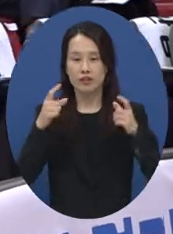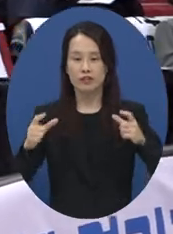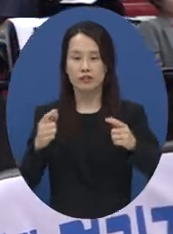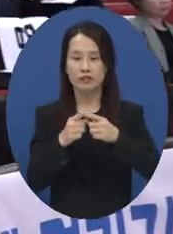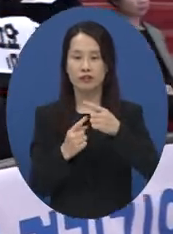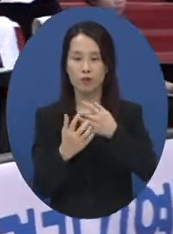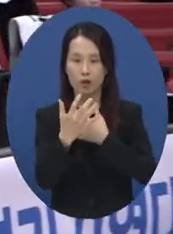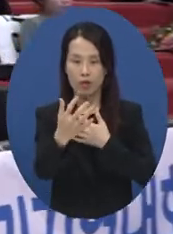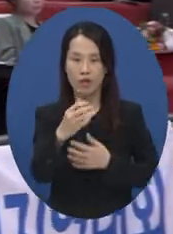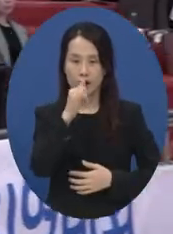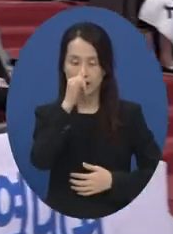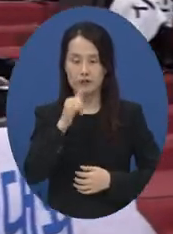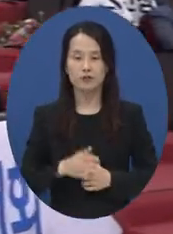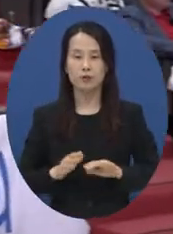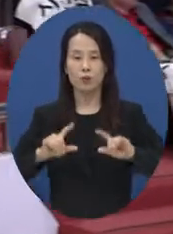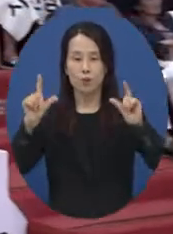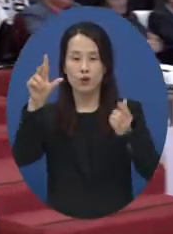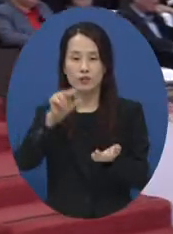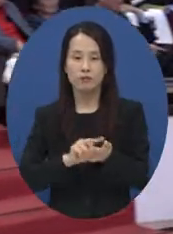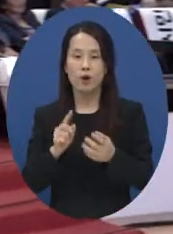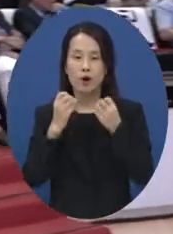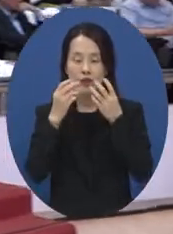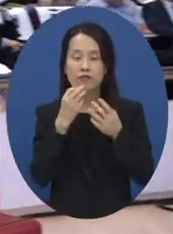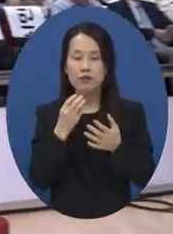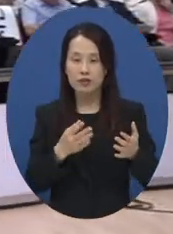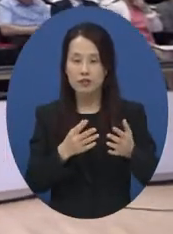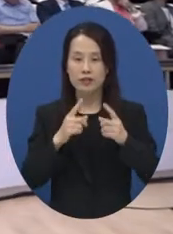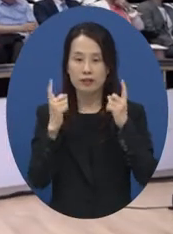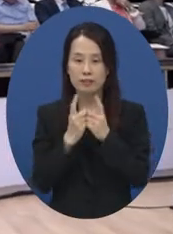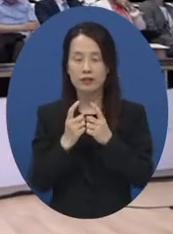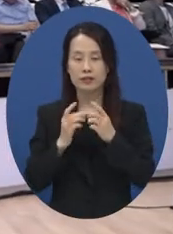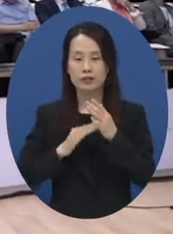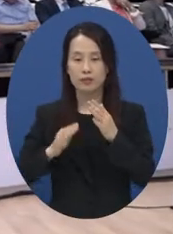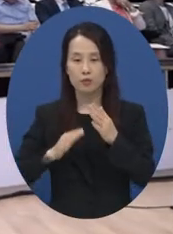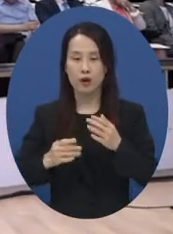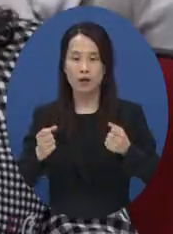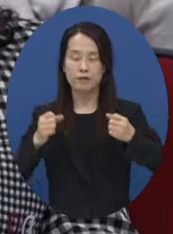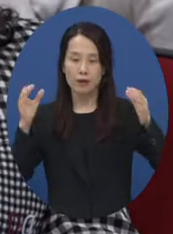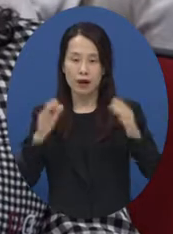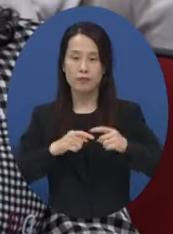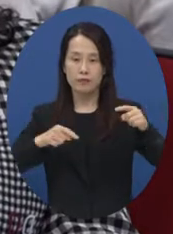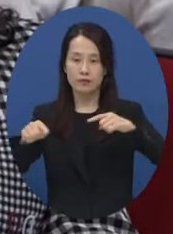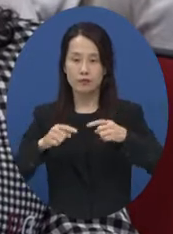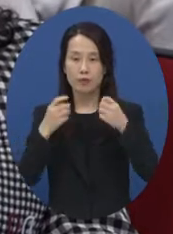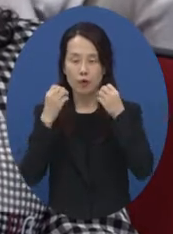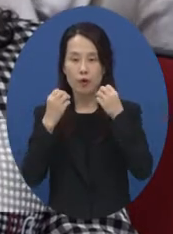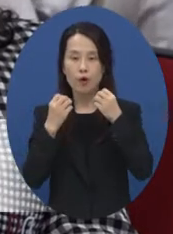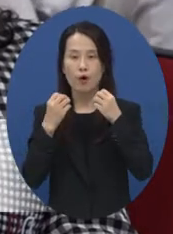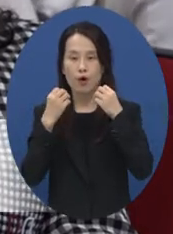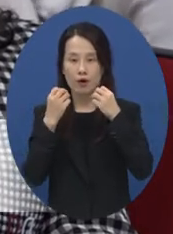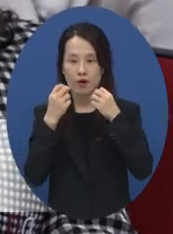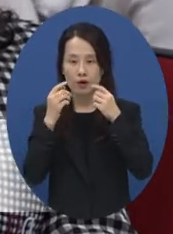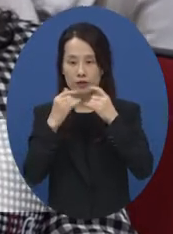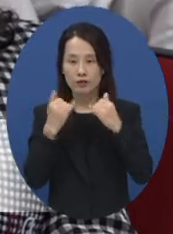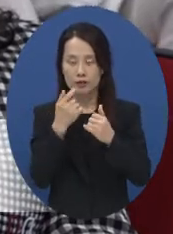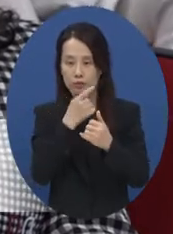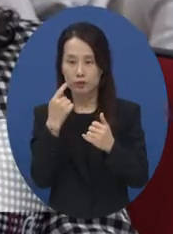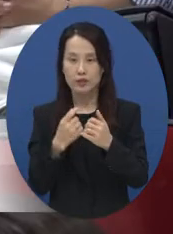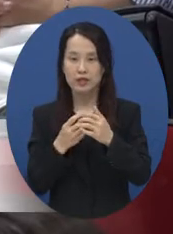열었습니다. 올해의 슬로건은 새로운 경기, 민관 협치로 사회보장의 기본을 세우다. 도내 31개